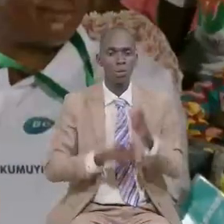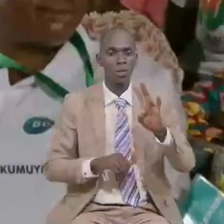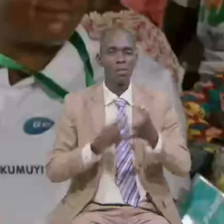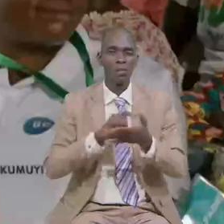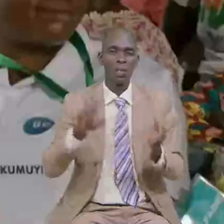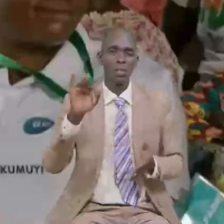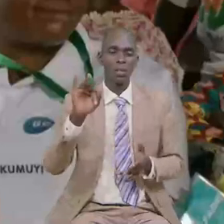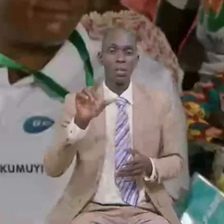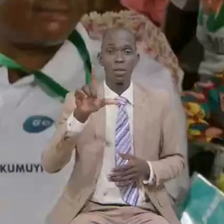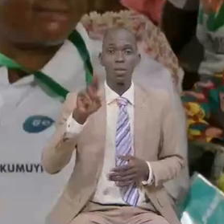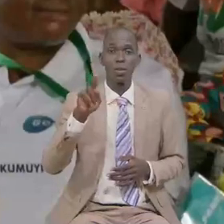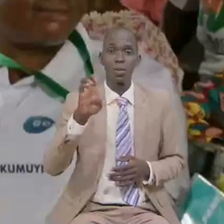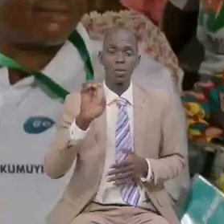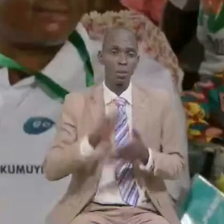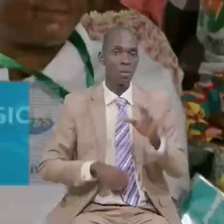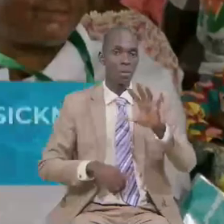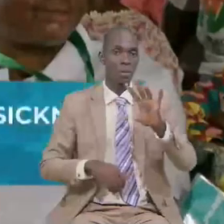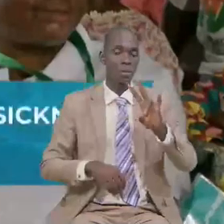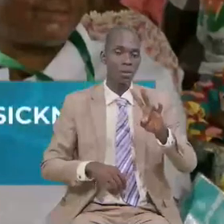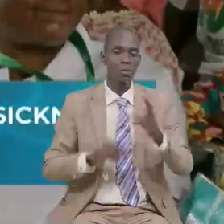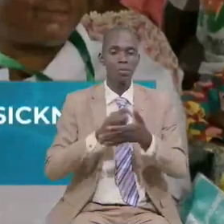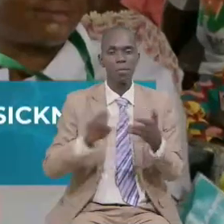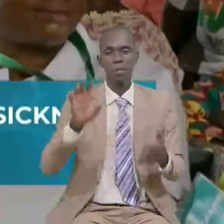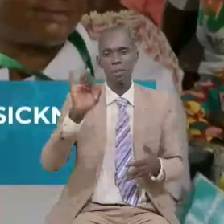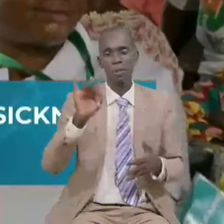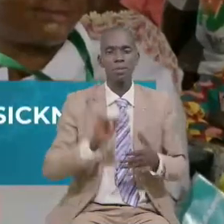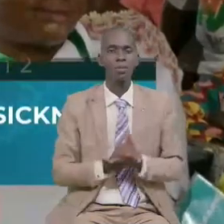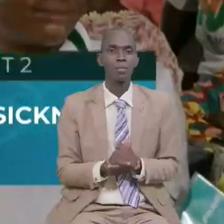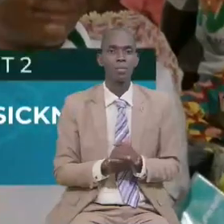19. Luc 7, verset 19.